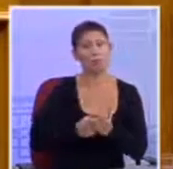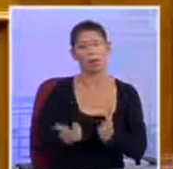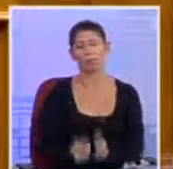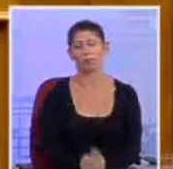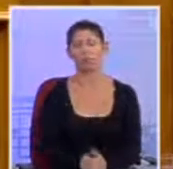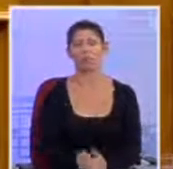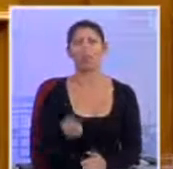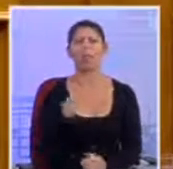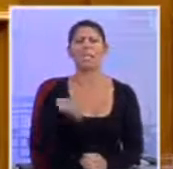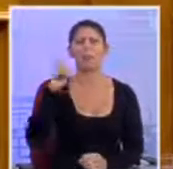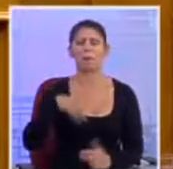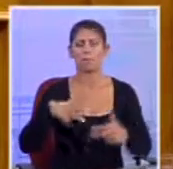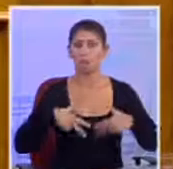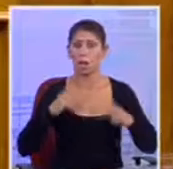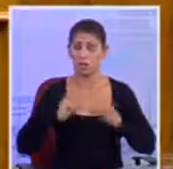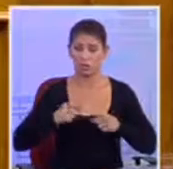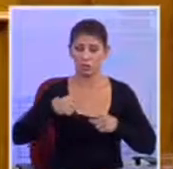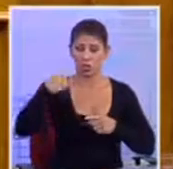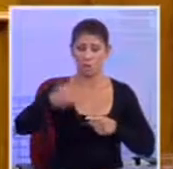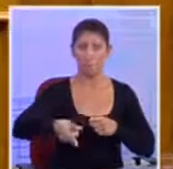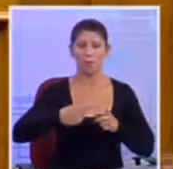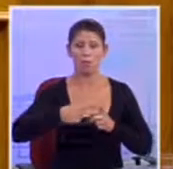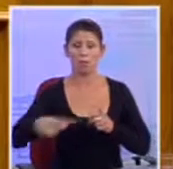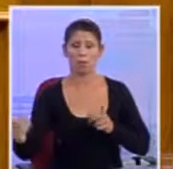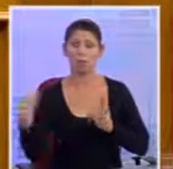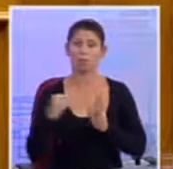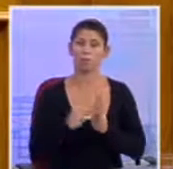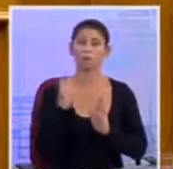Υπουργείο αποφασίσαμε και την επόμενη εβδομάδα θα ενταχθούν